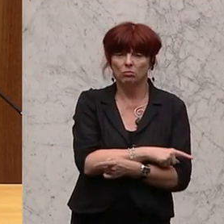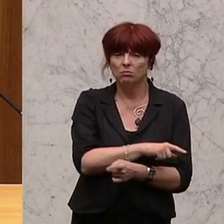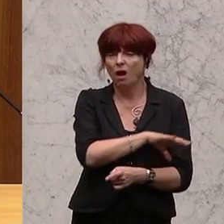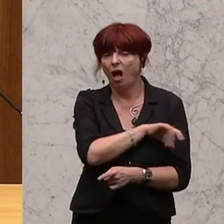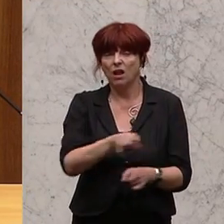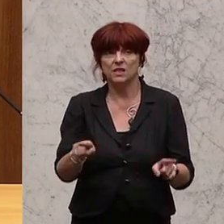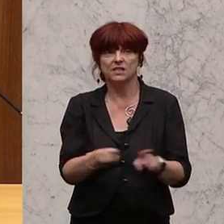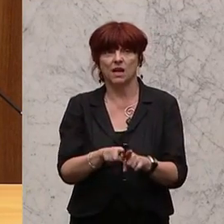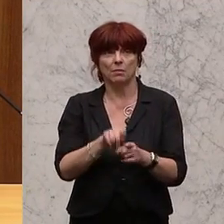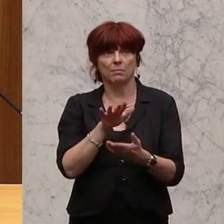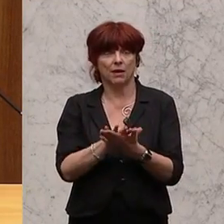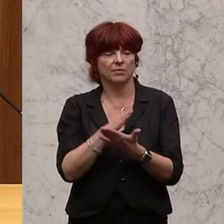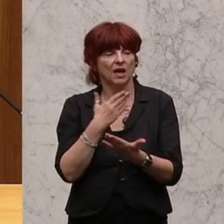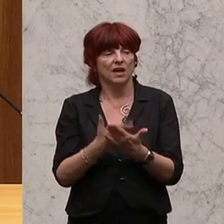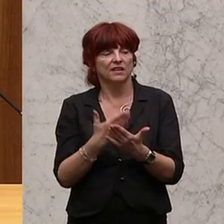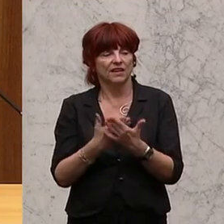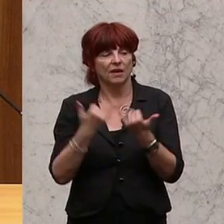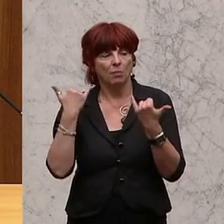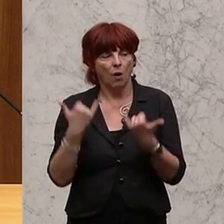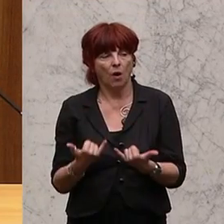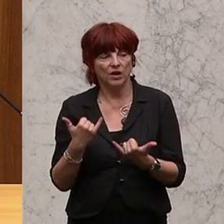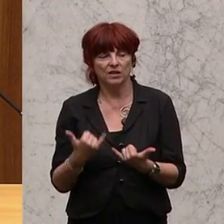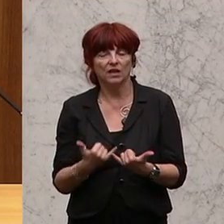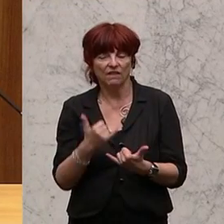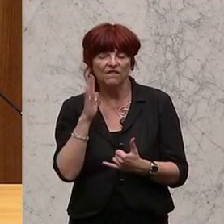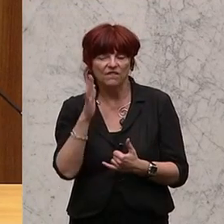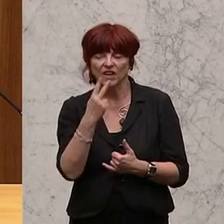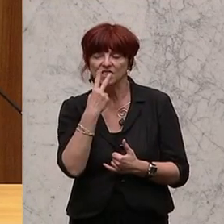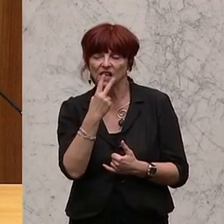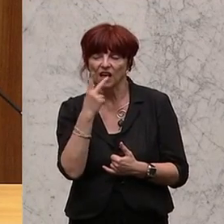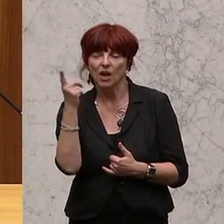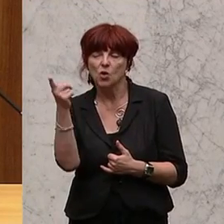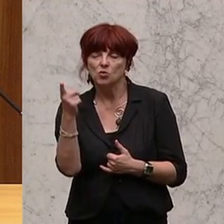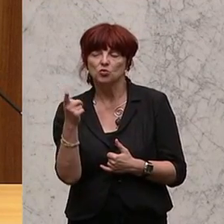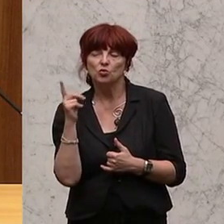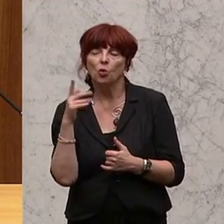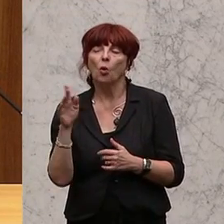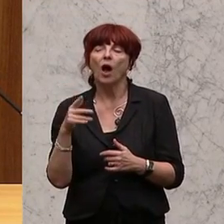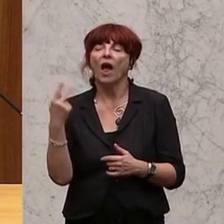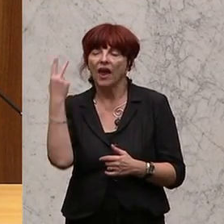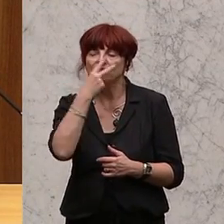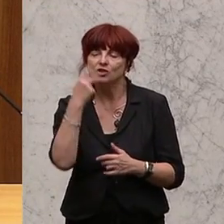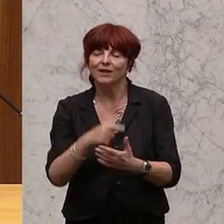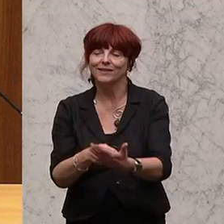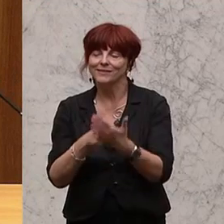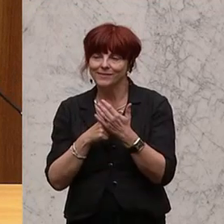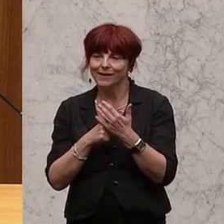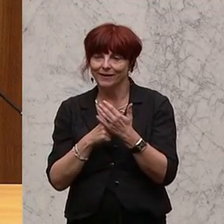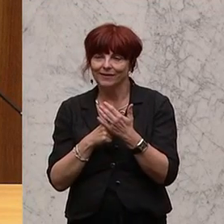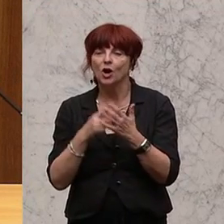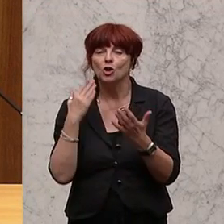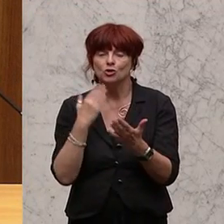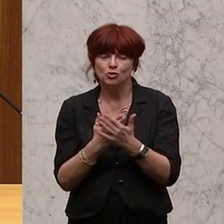beim Alten. Und deshalb machen wir heute diese Nagelprobe. Und ich bin schon gespannt, ob Sie zustimmen, weil wenn Sie nicht zustimmen, haben Sie den Beweis